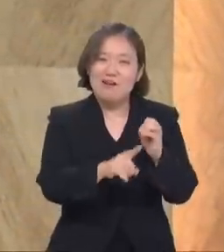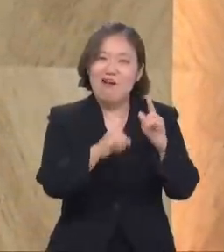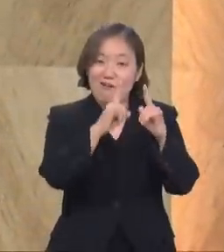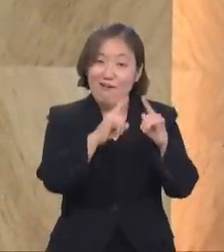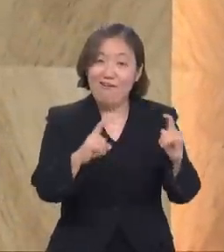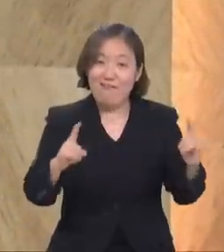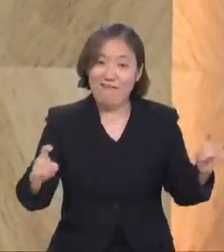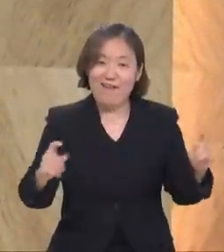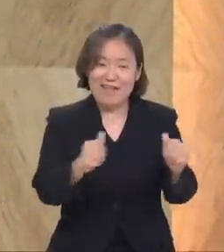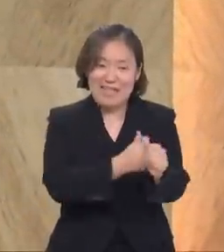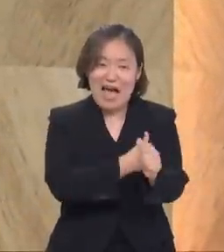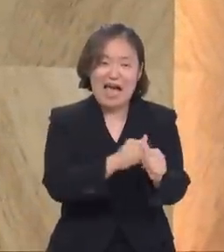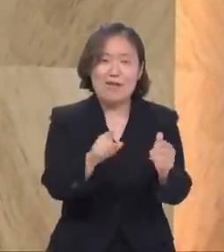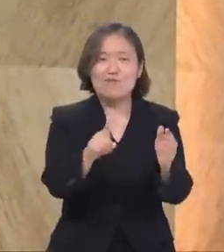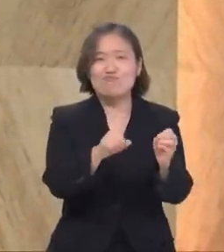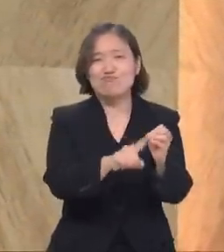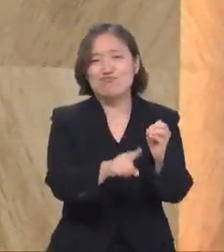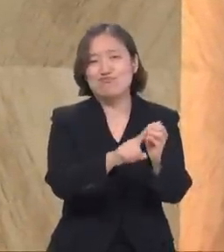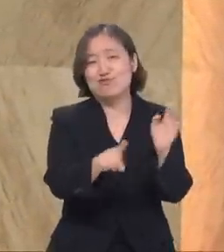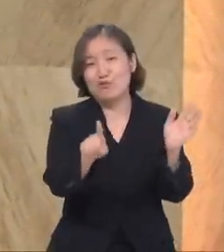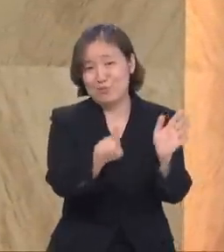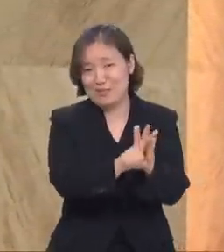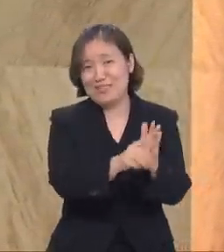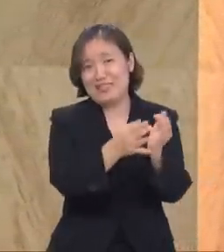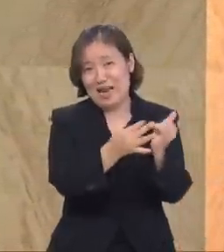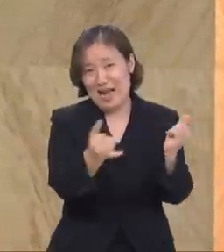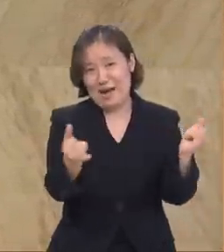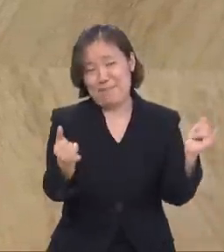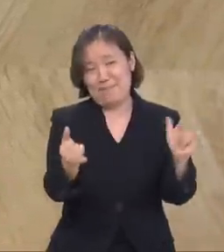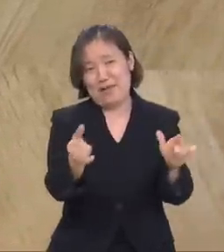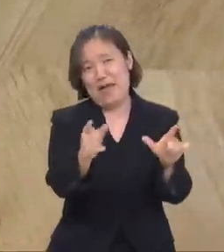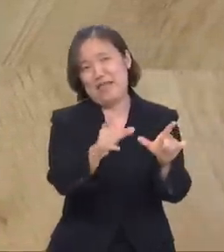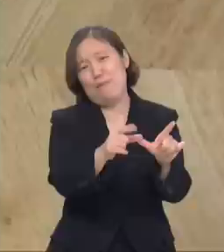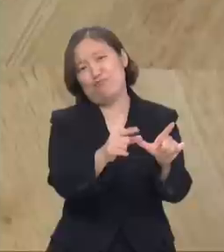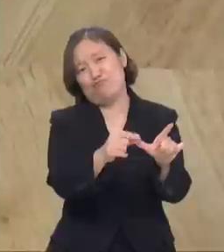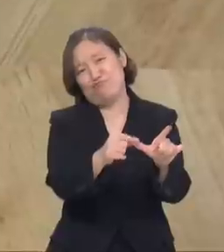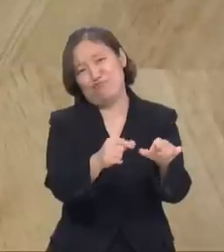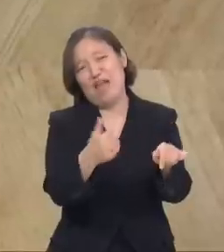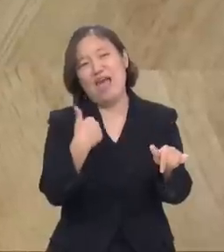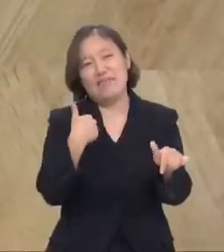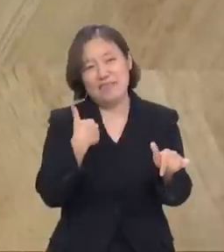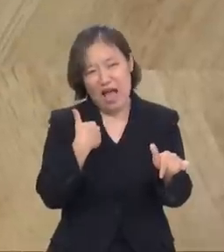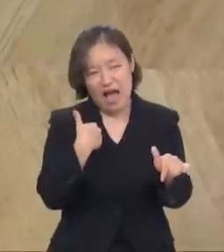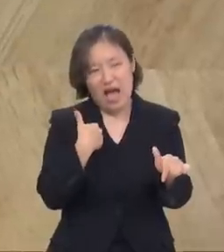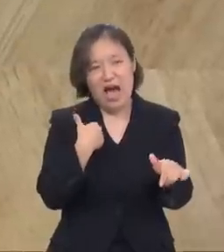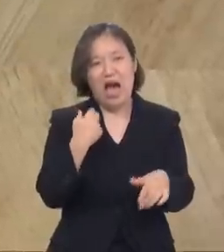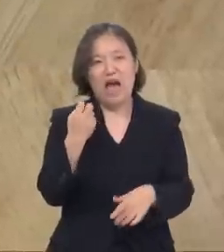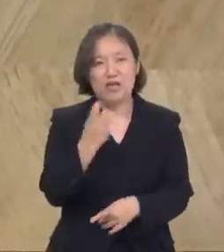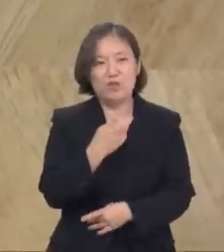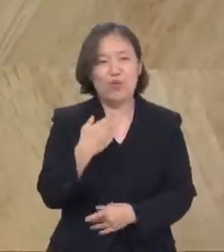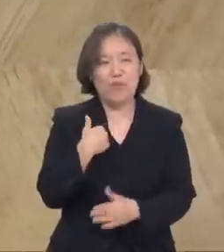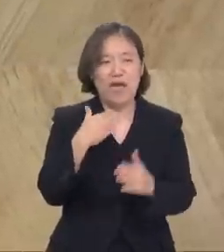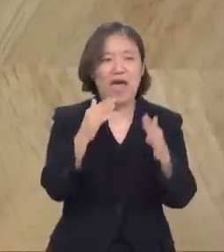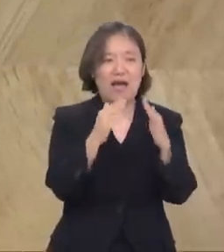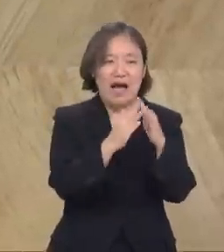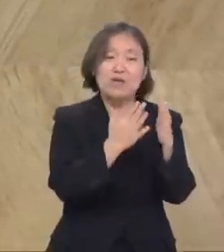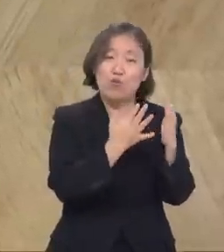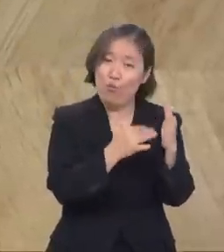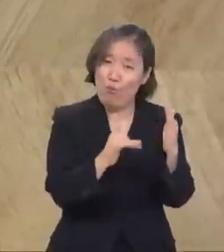불자님들께서는 나와 내 가족들의 어떤 평화와